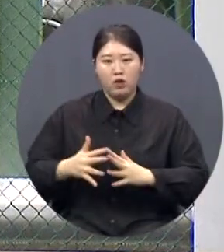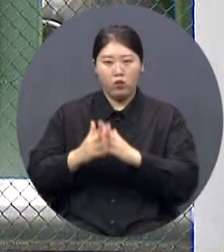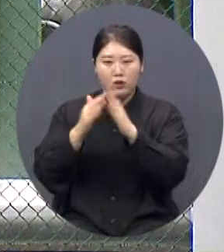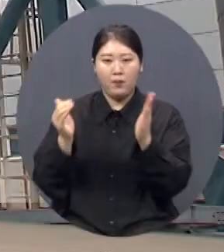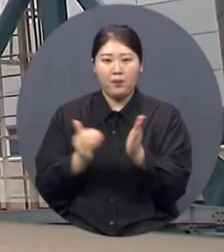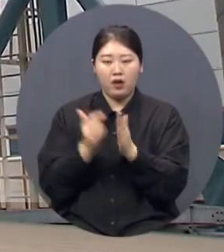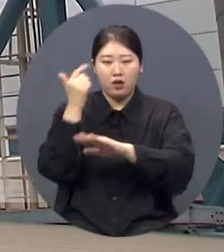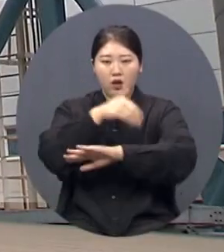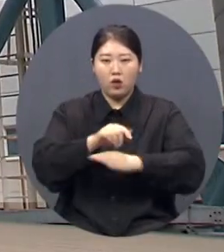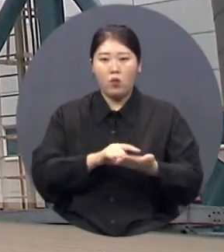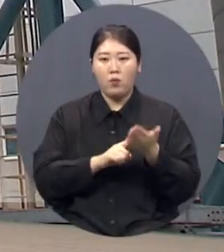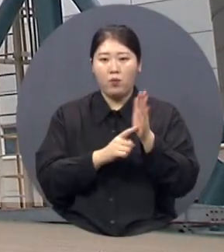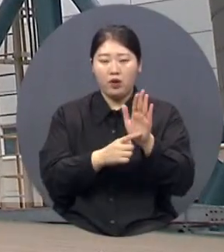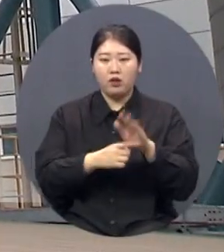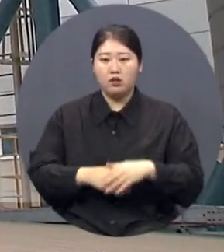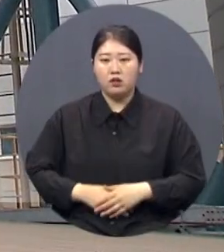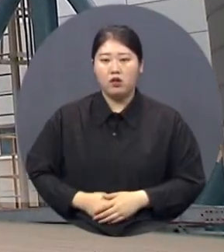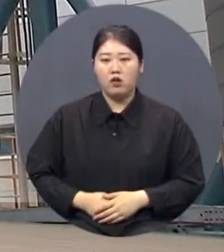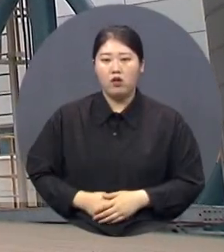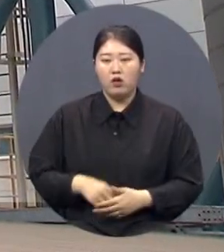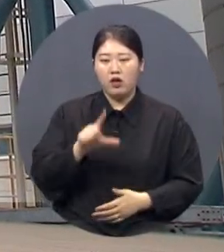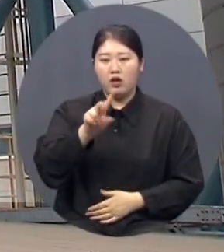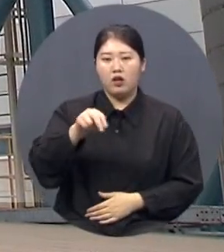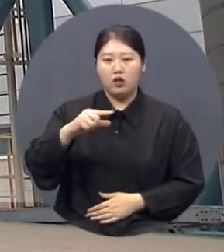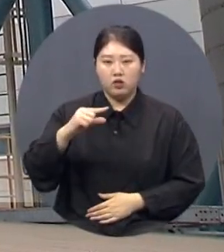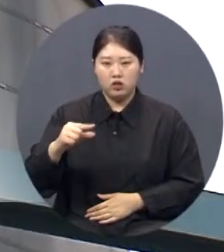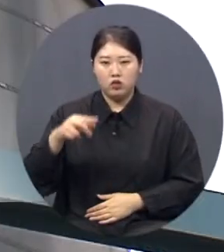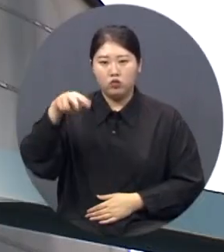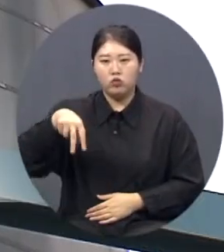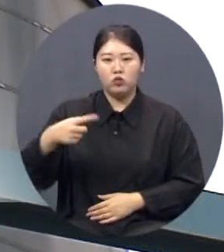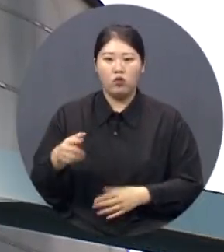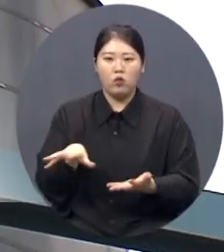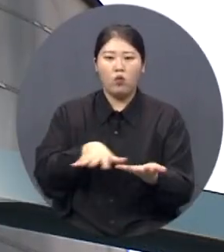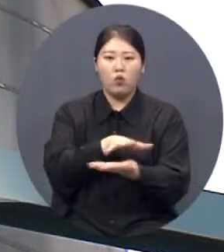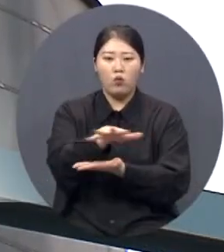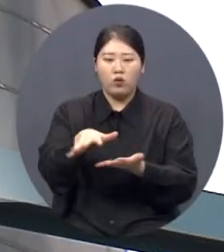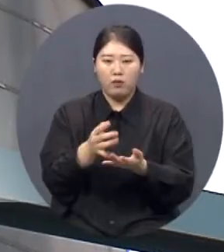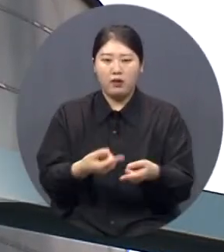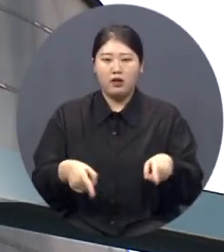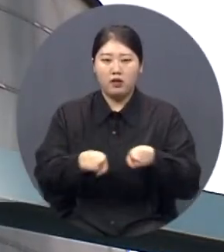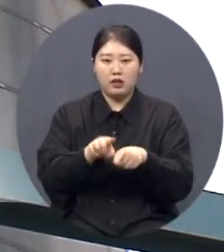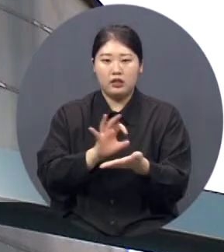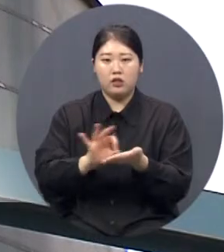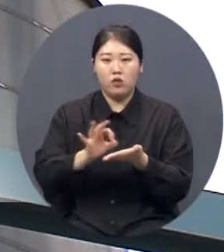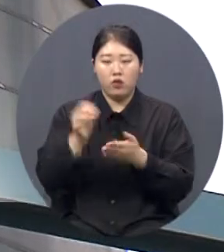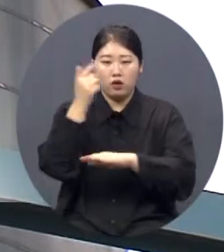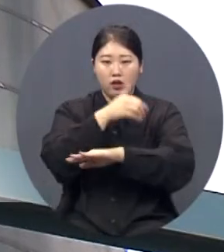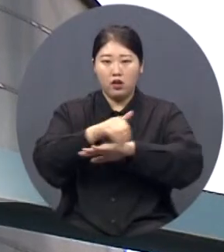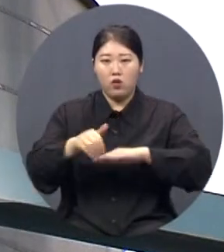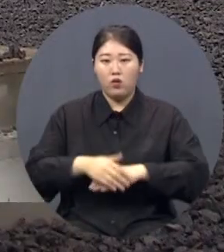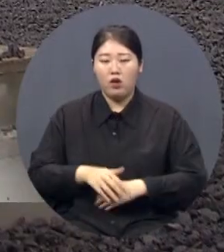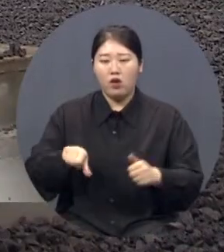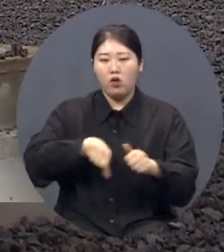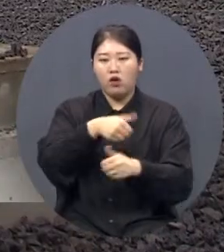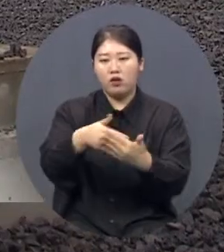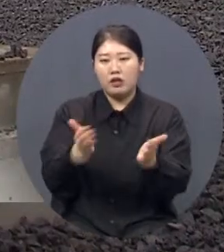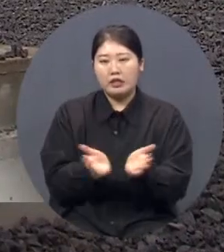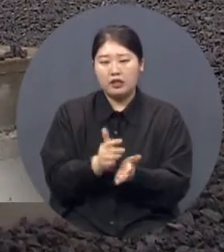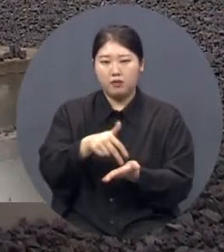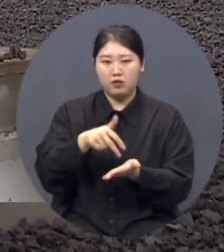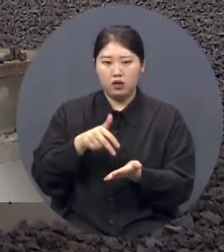있는데 발전 연료로 LNG와 수소를 혼합해 사용할 계획입니다. 이에 대해 환경단체는